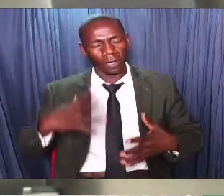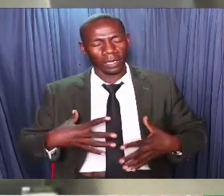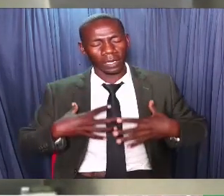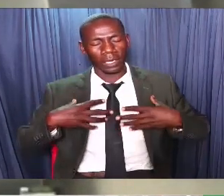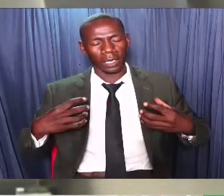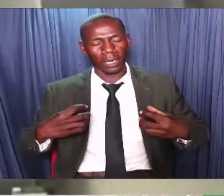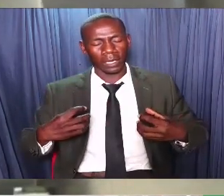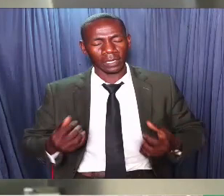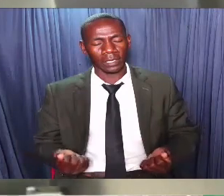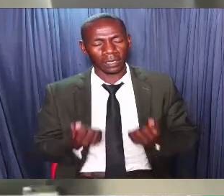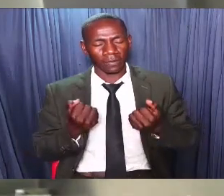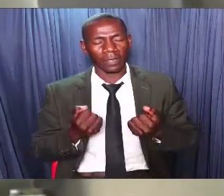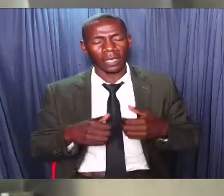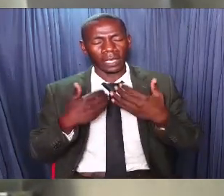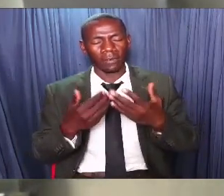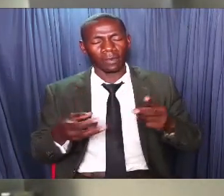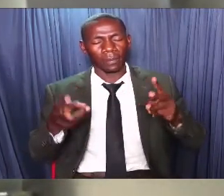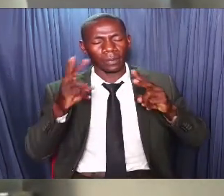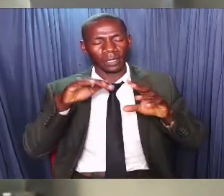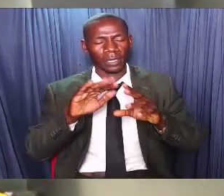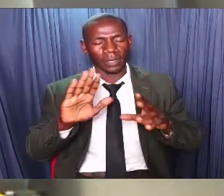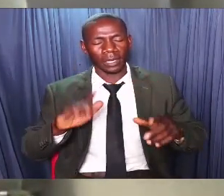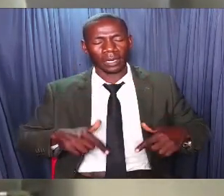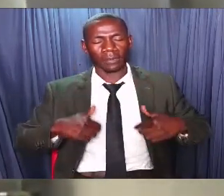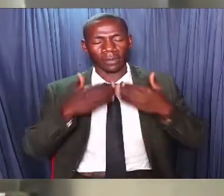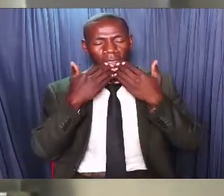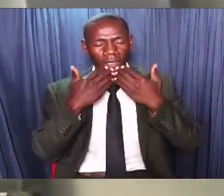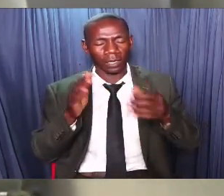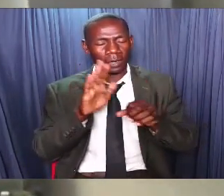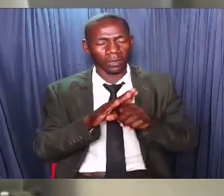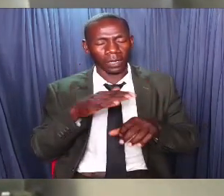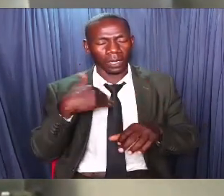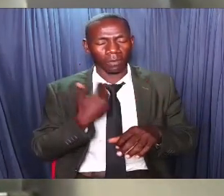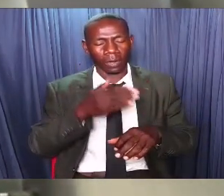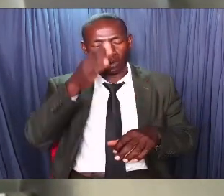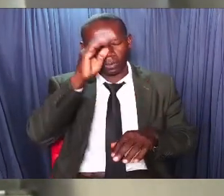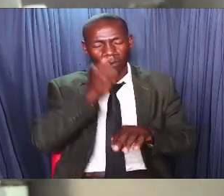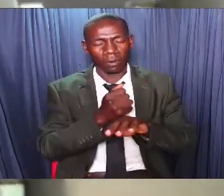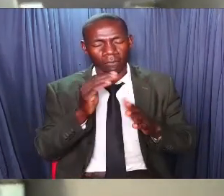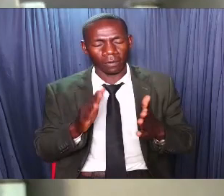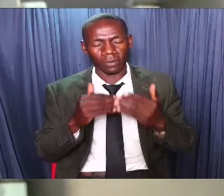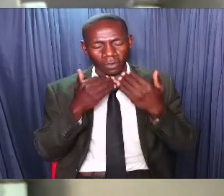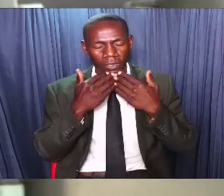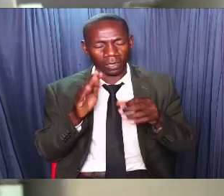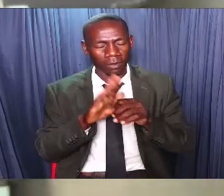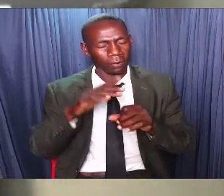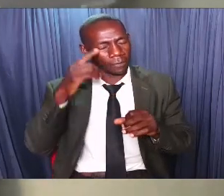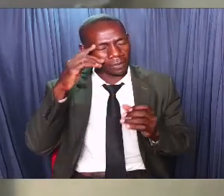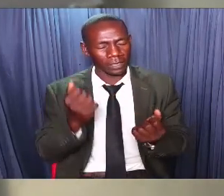Kujalia toba kila mmoja. Asante Mungu wetu nakushukuru. Asante Baba nakushukuru.